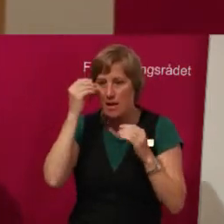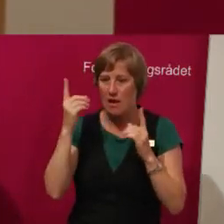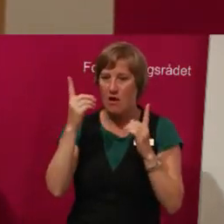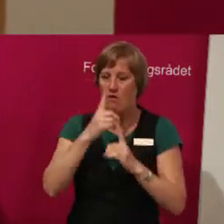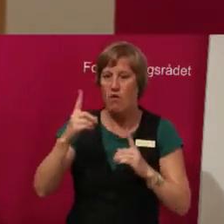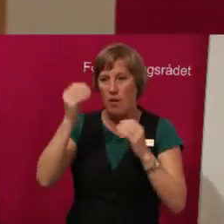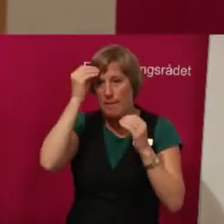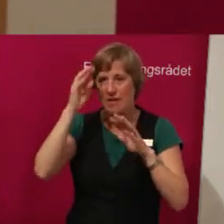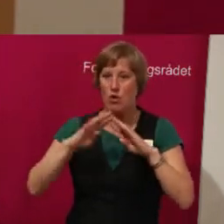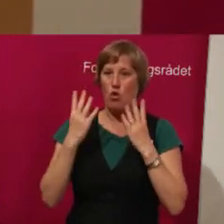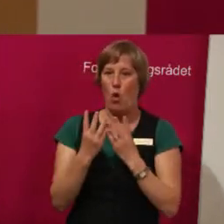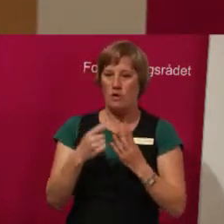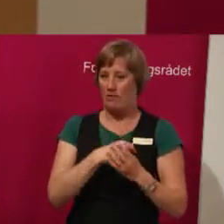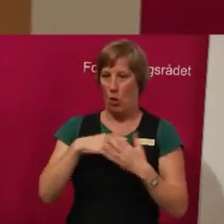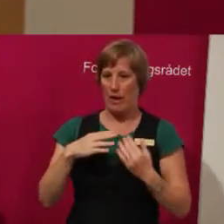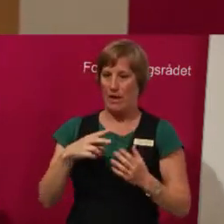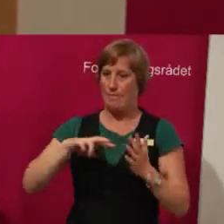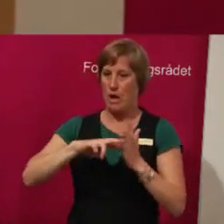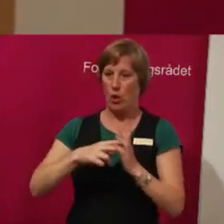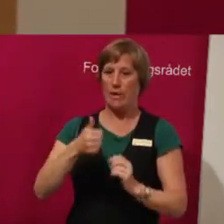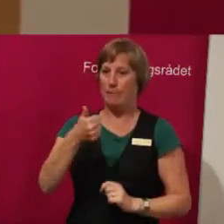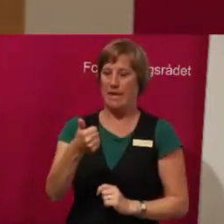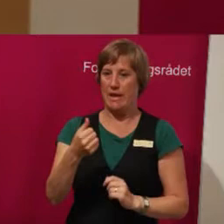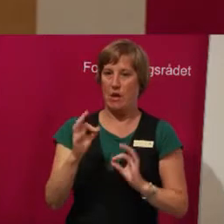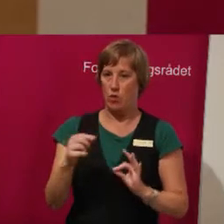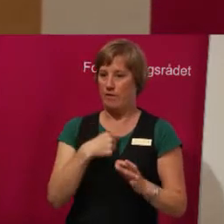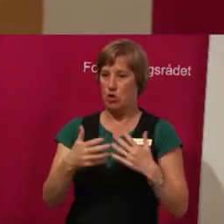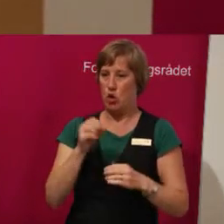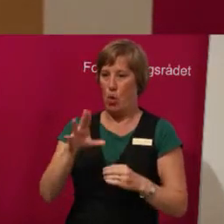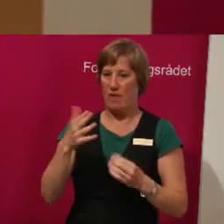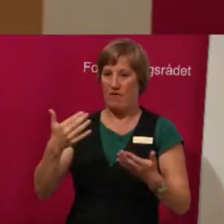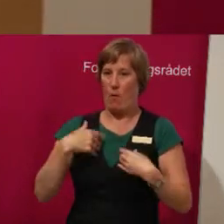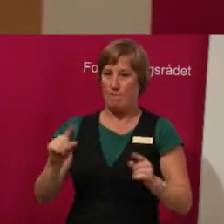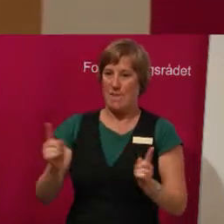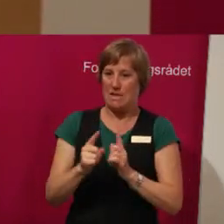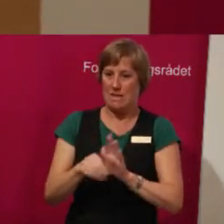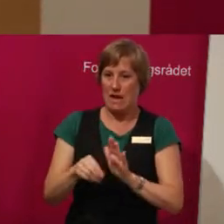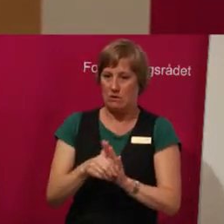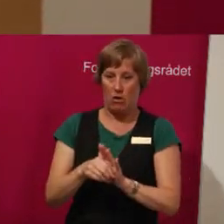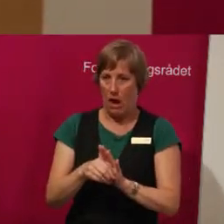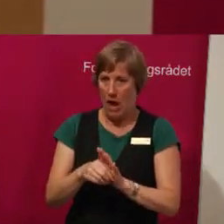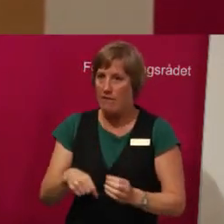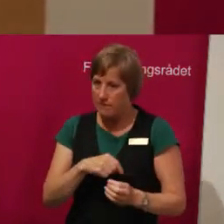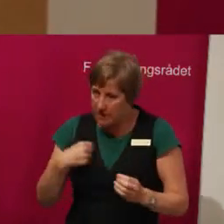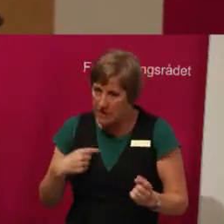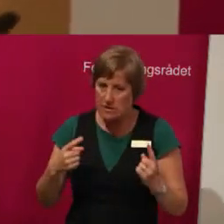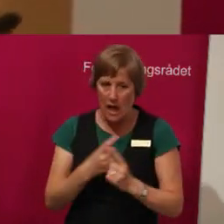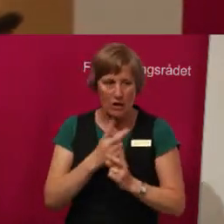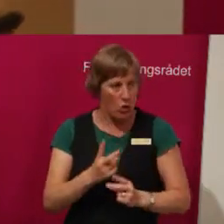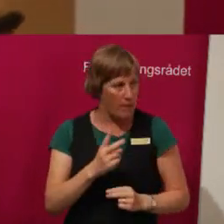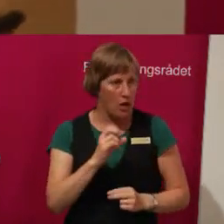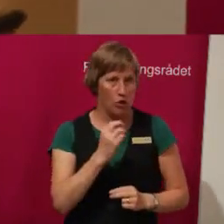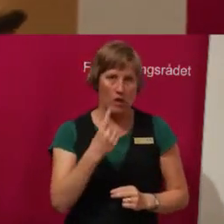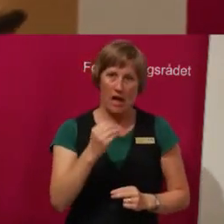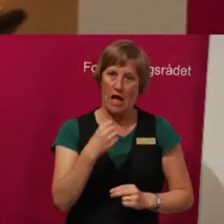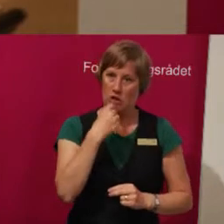sida har vi ingen plan B som talar om vi skulle få ett mindre anslag. Utan snarare det utgår ifrån det som Gunilla